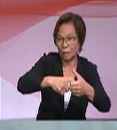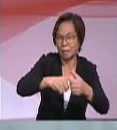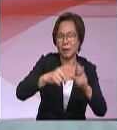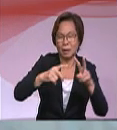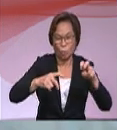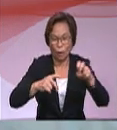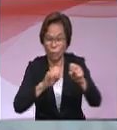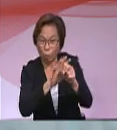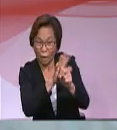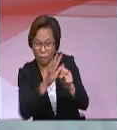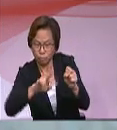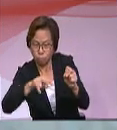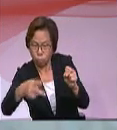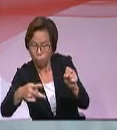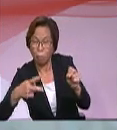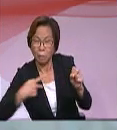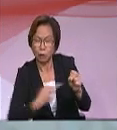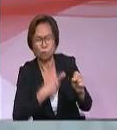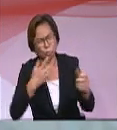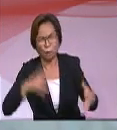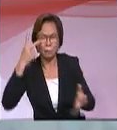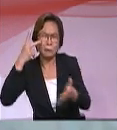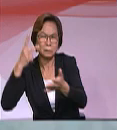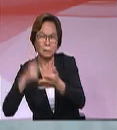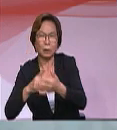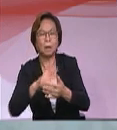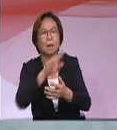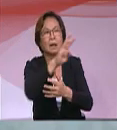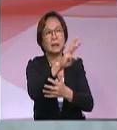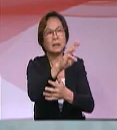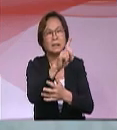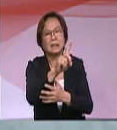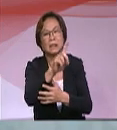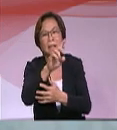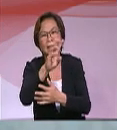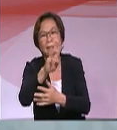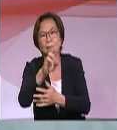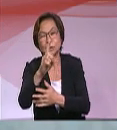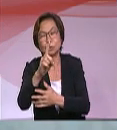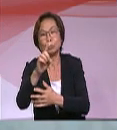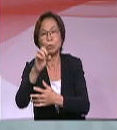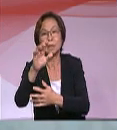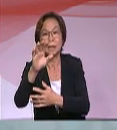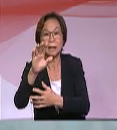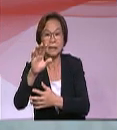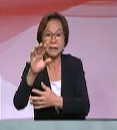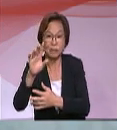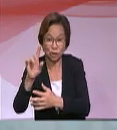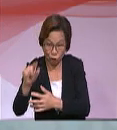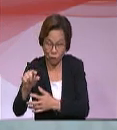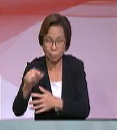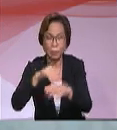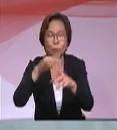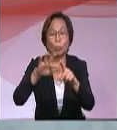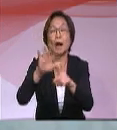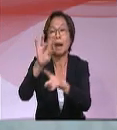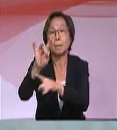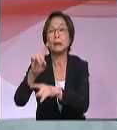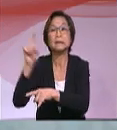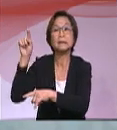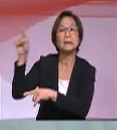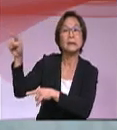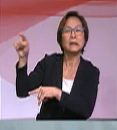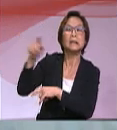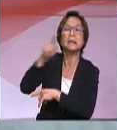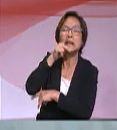mutasi. Ya. Jadi kita telah pun mengesan mutasi di 614G pada bulan Ogos. Dan kita kesan di negeri Kedah